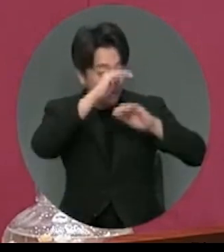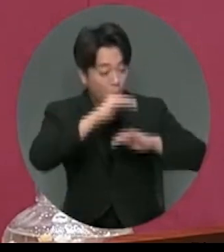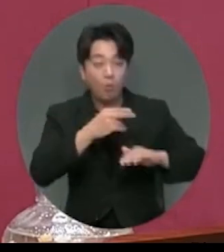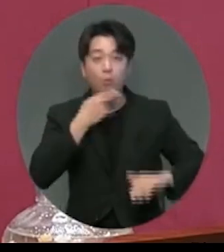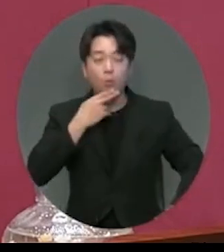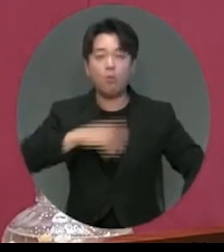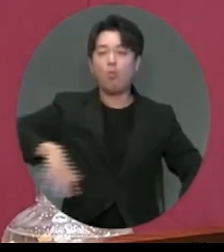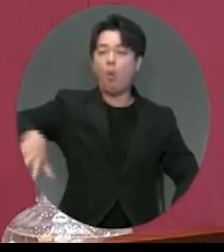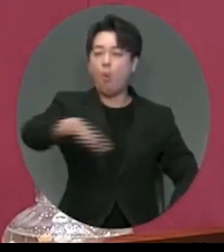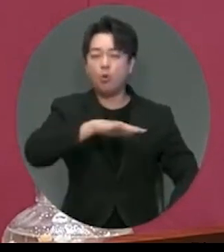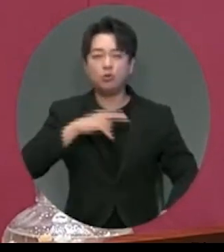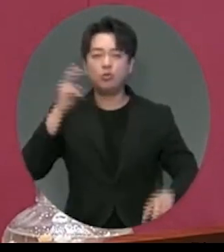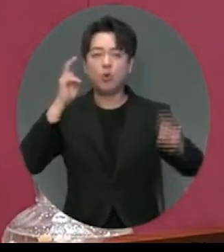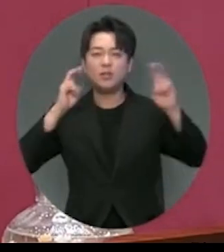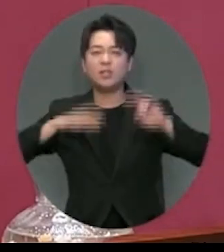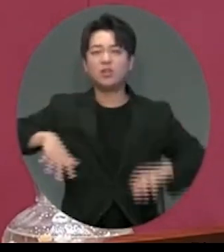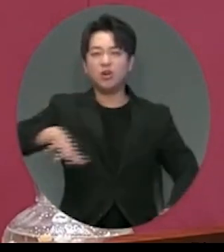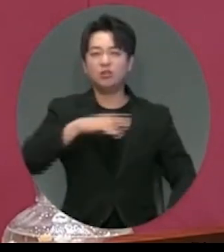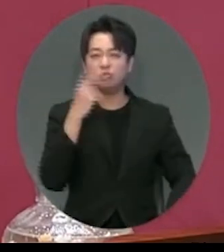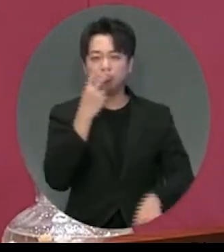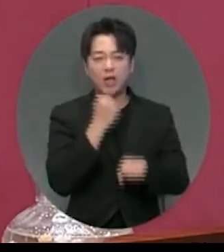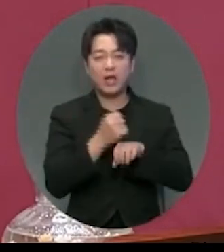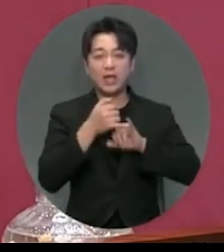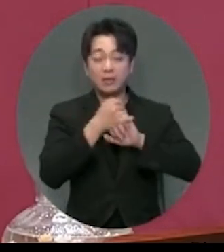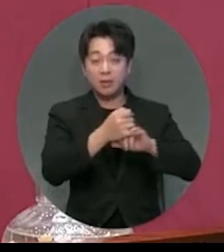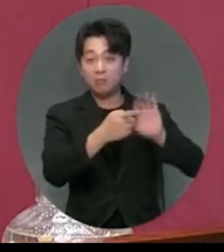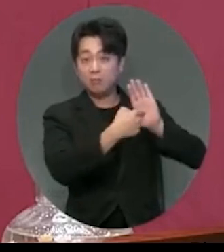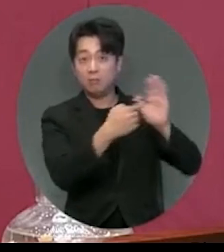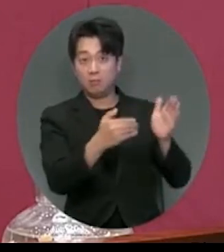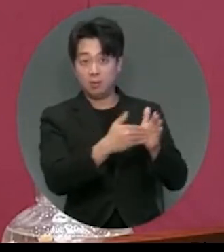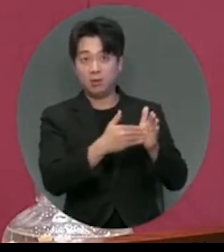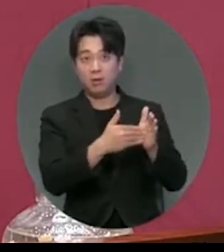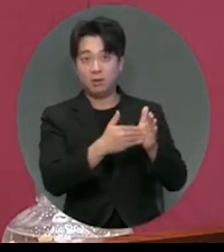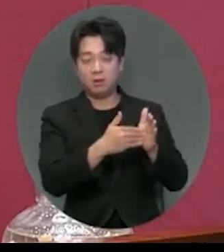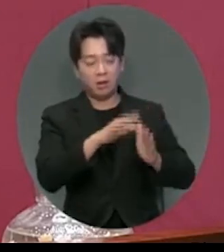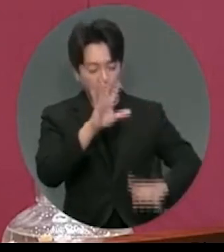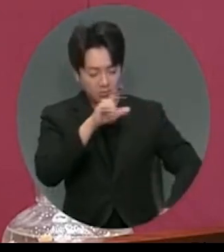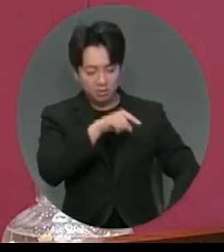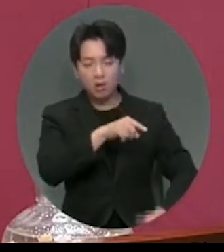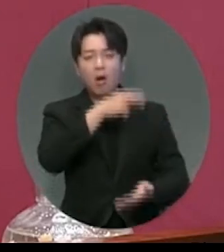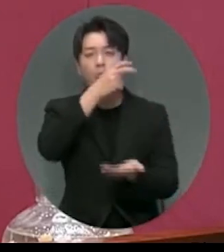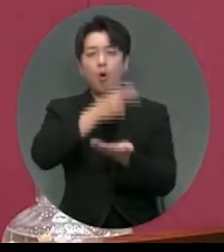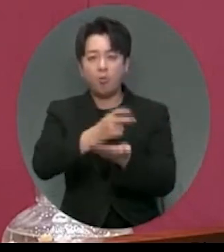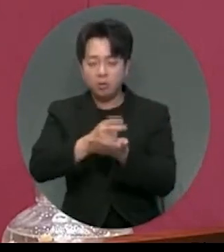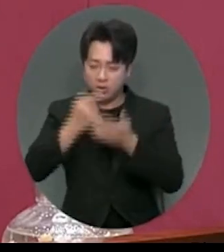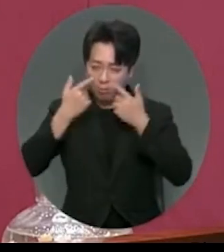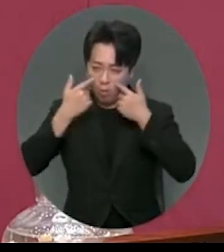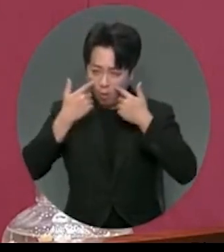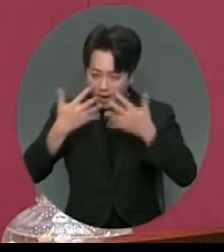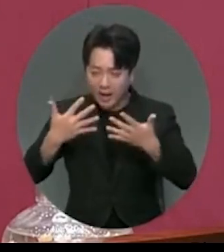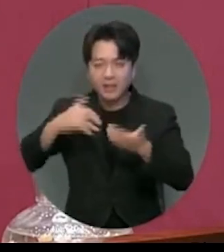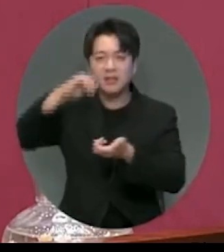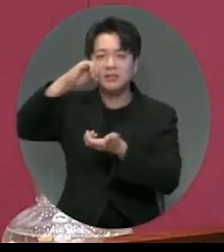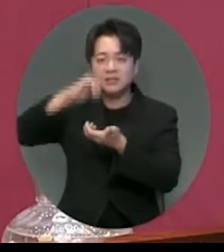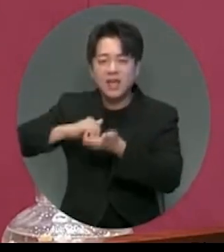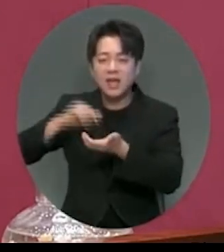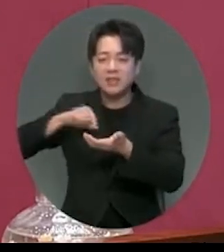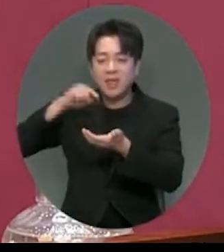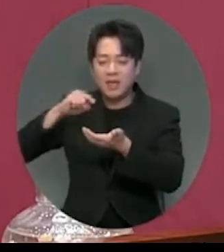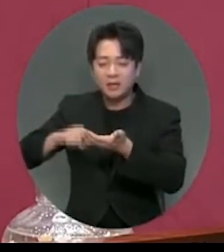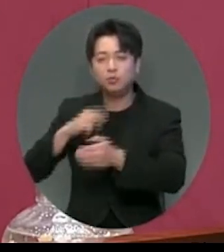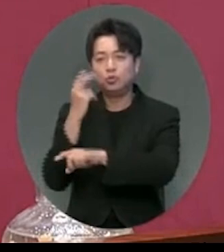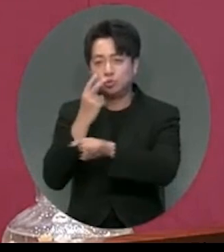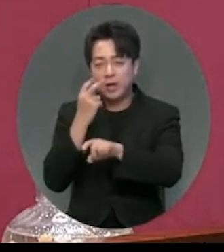했습니다. 형사처벌을 전제가 되는 규정은 법 규정을 명확하게 해야 됩니다. 이것이 헌법상 법률의 명확성